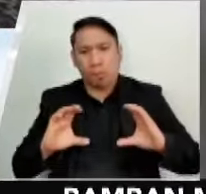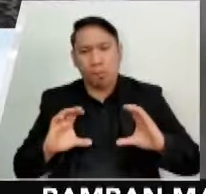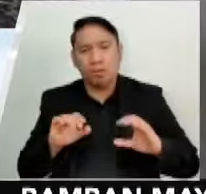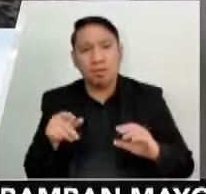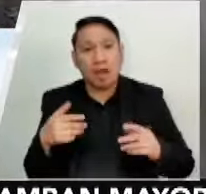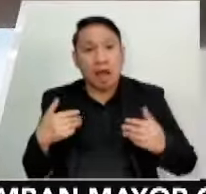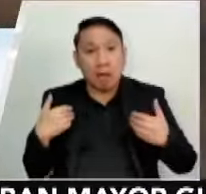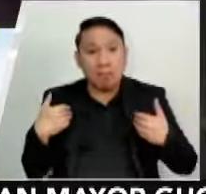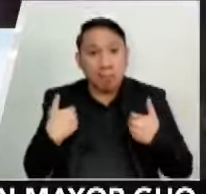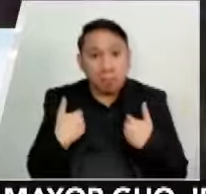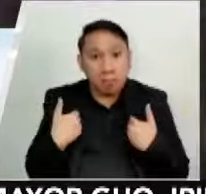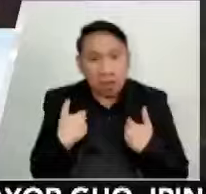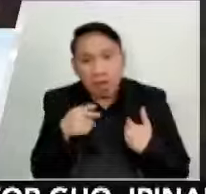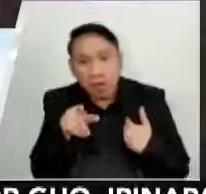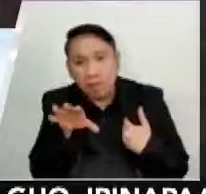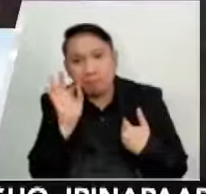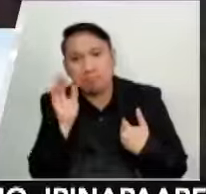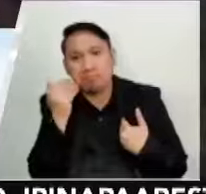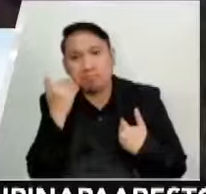ang patay.